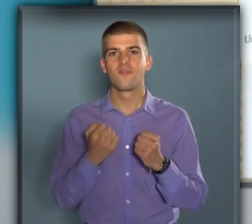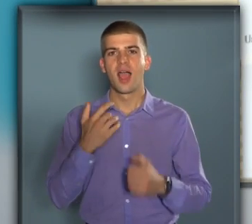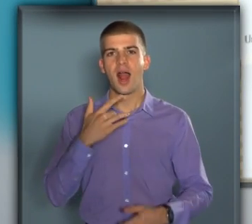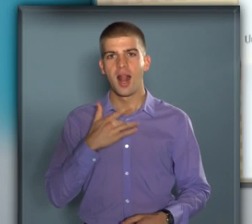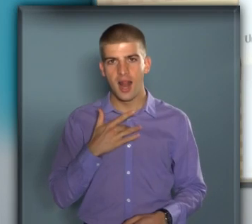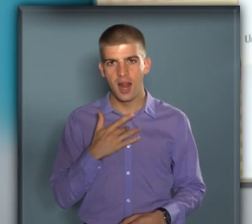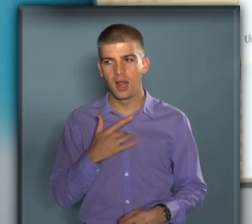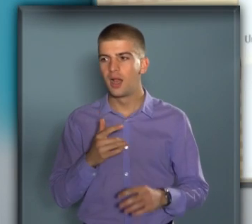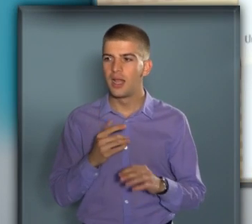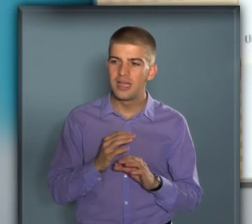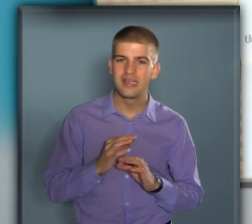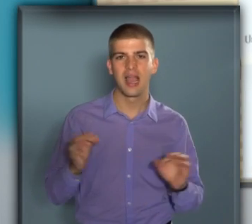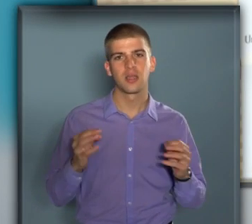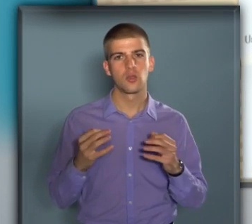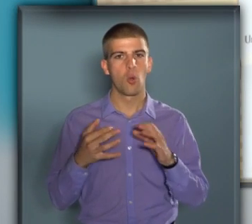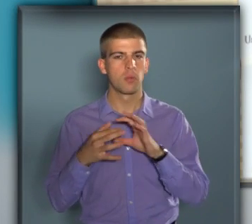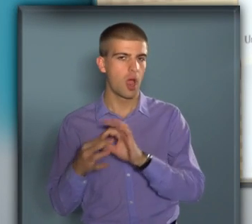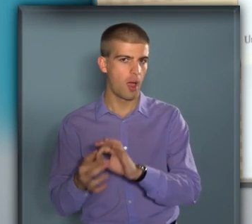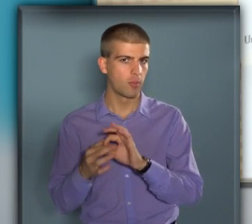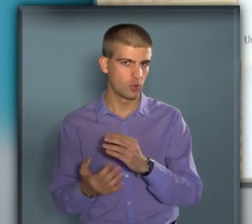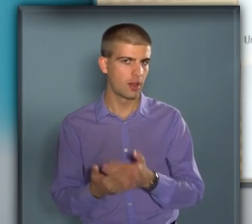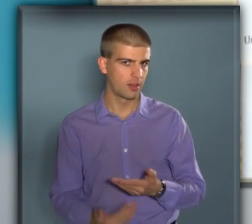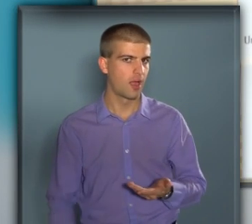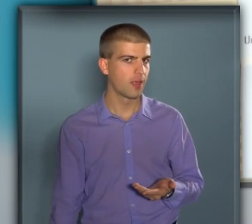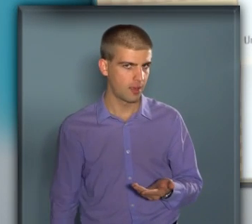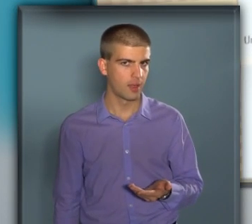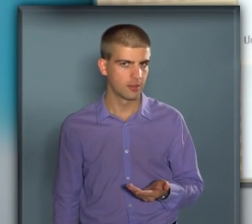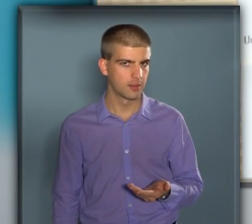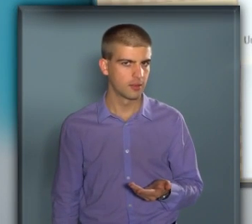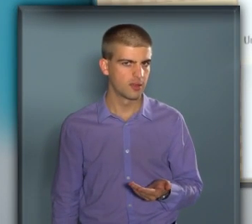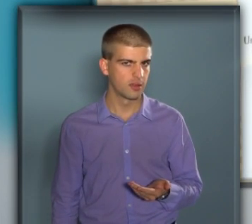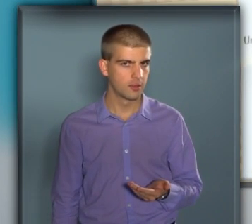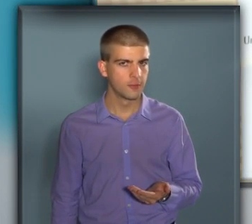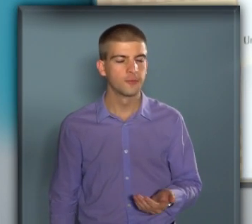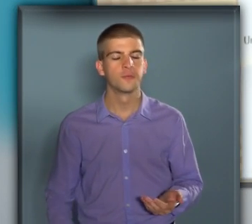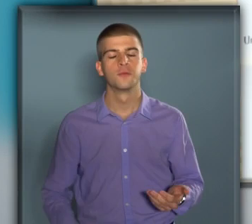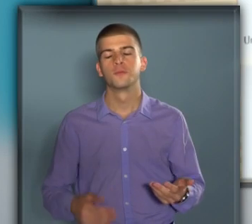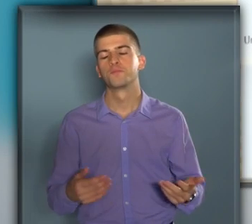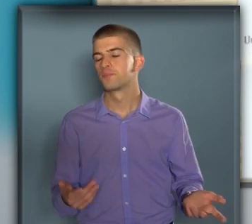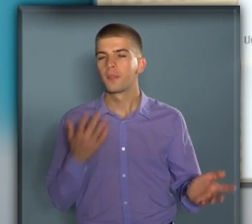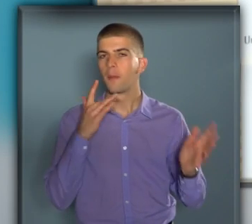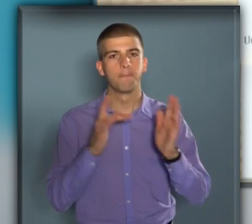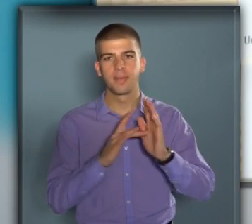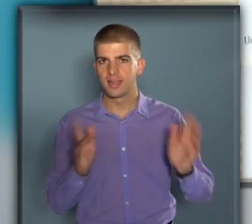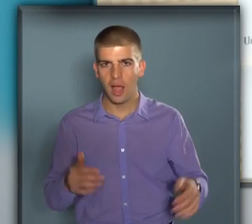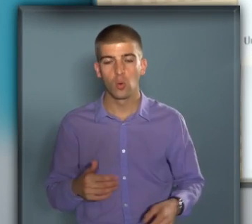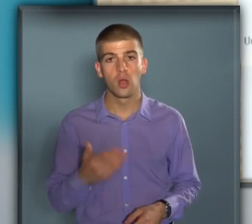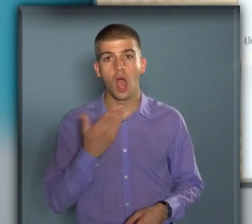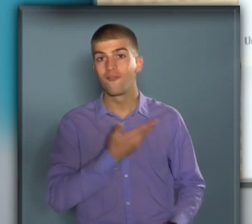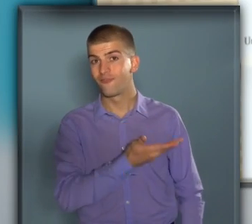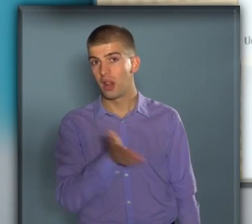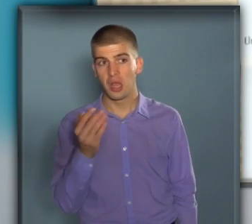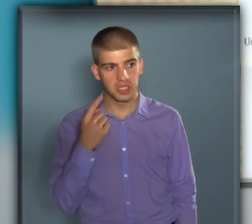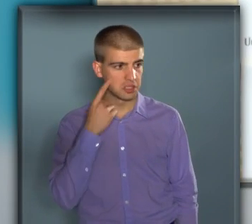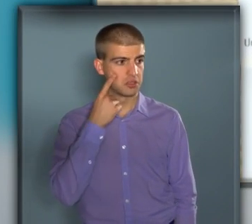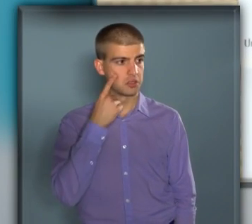hogy kihozzuk a legtöbbet magunkból a kapcsolati készségeinkben is. Olyankor, amikor valaki már úgy érzi,